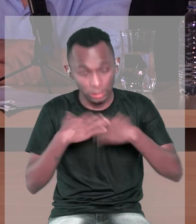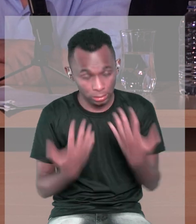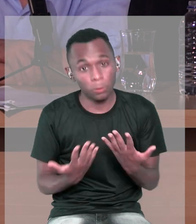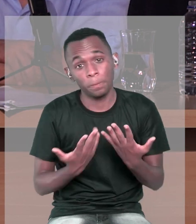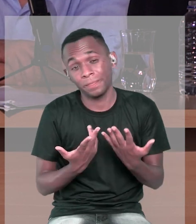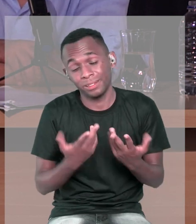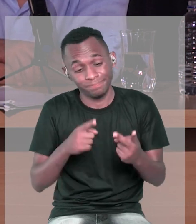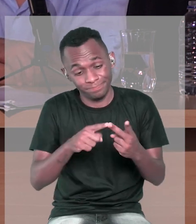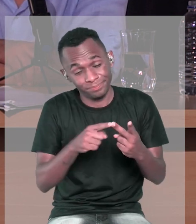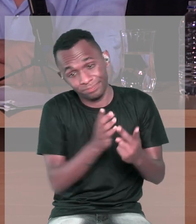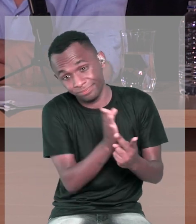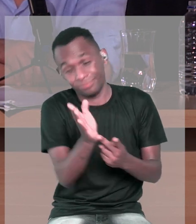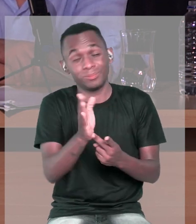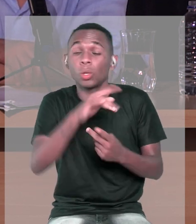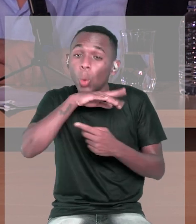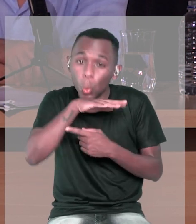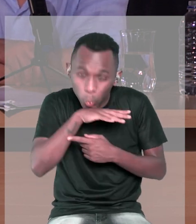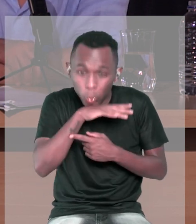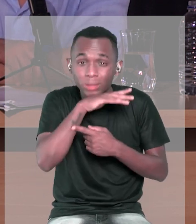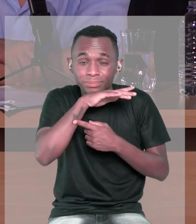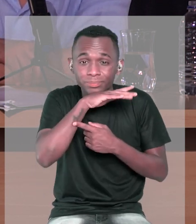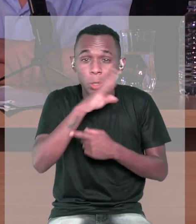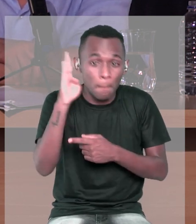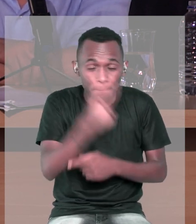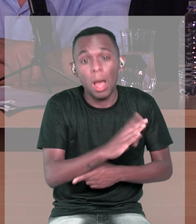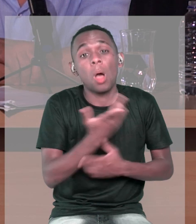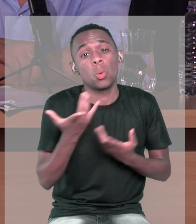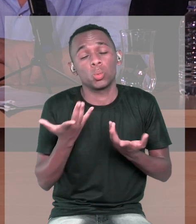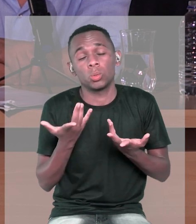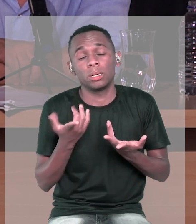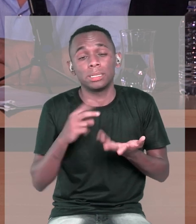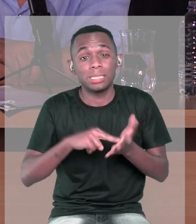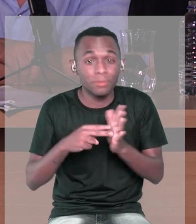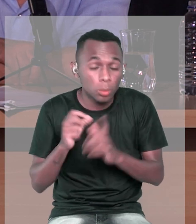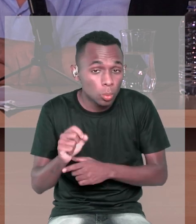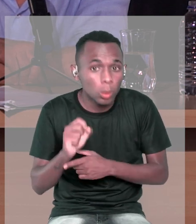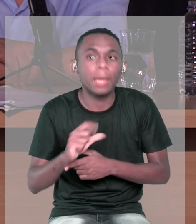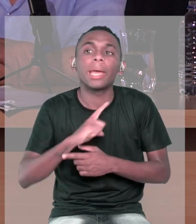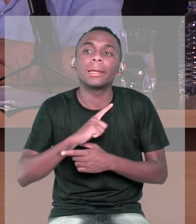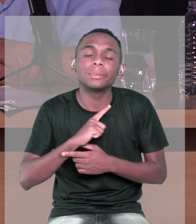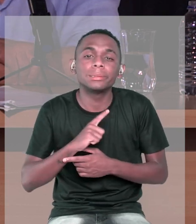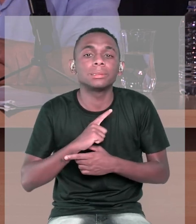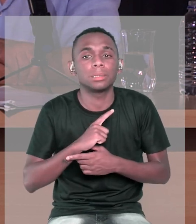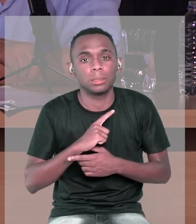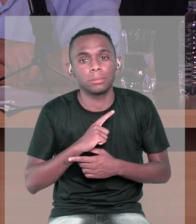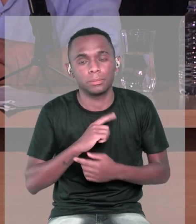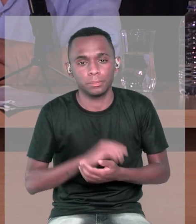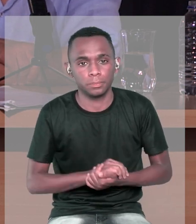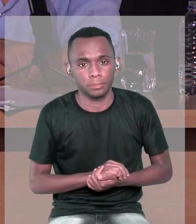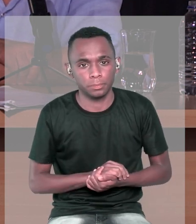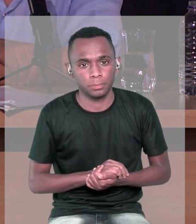da verdade tenebrosa, a parte maldita, né, o segredo negro, que tem a ver...